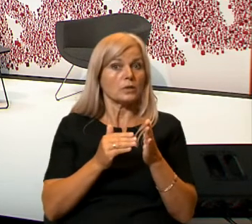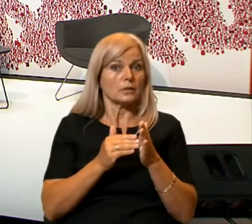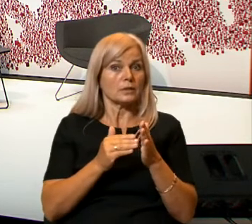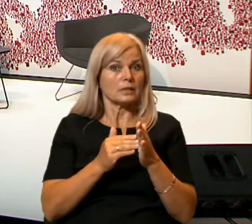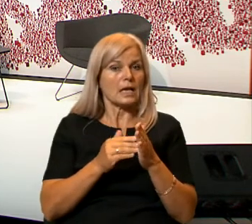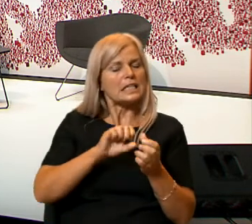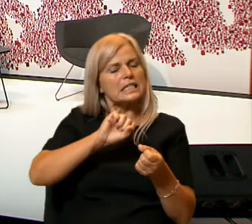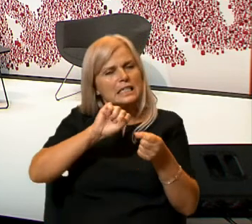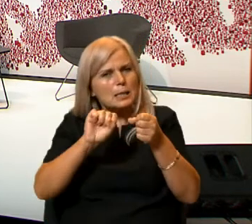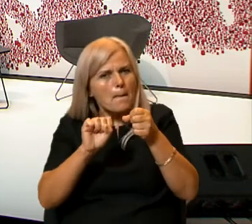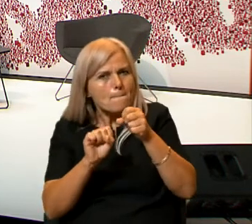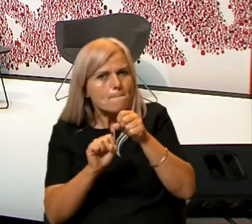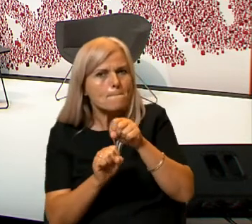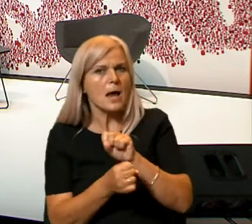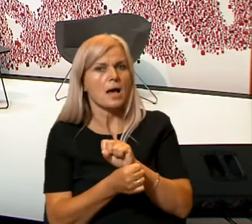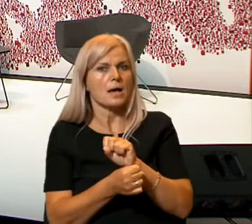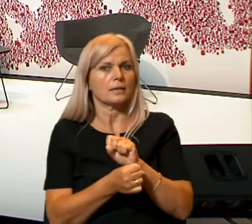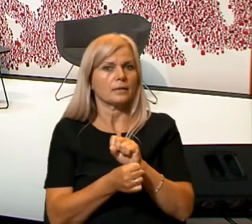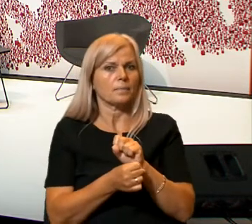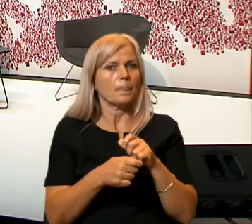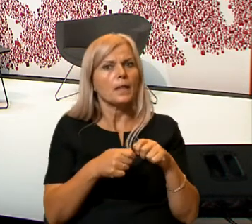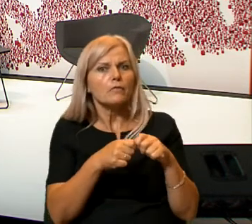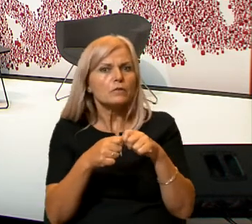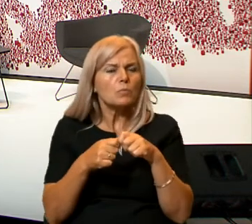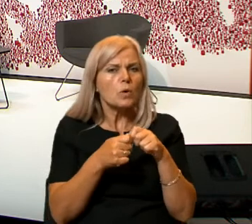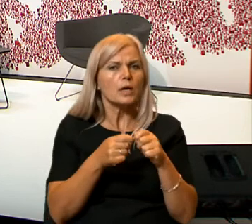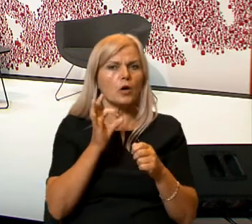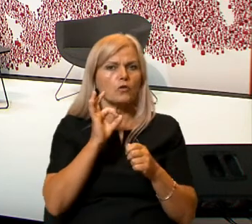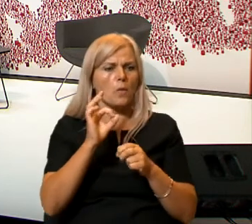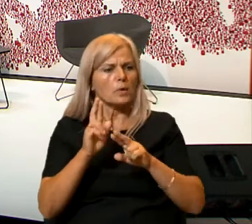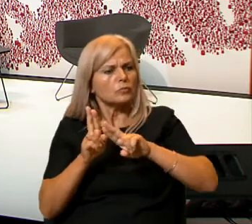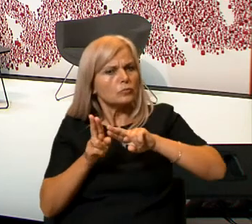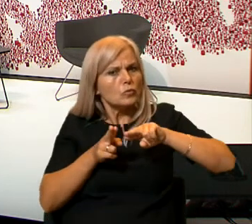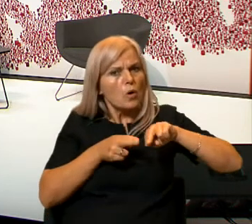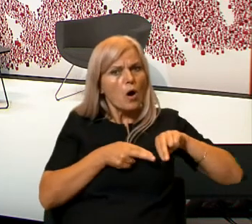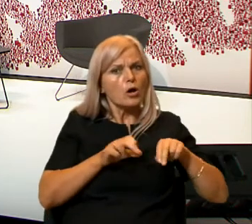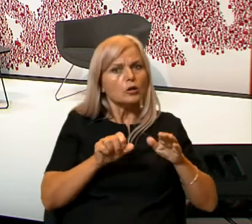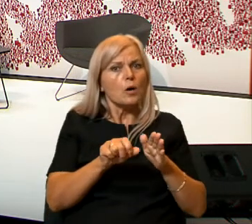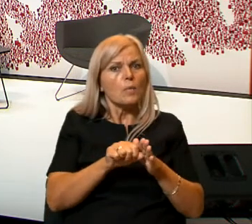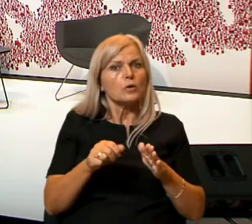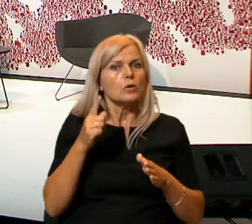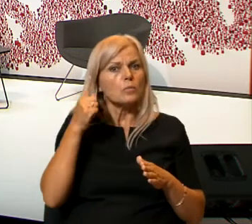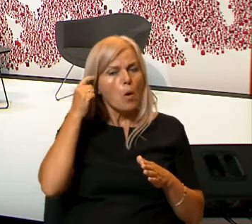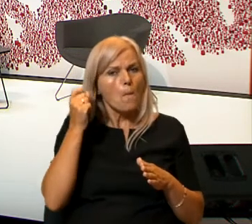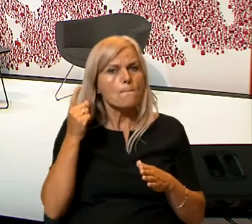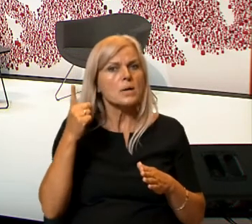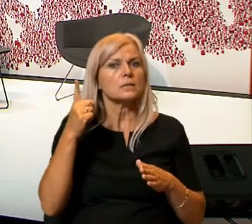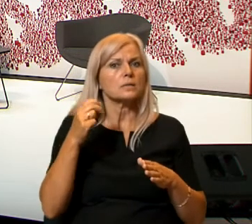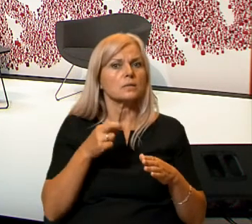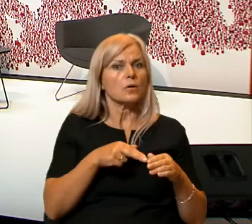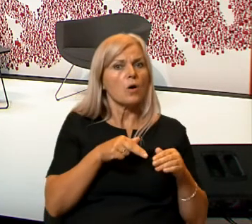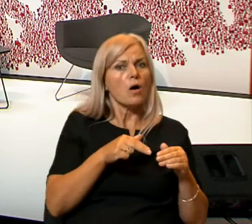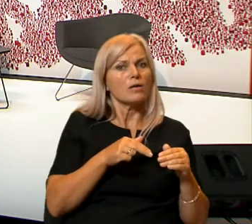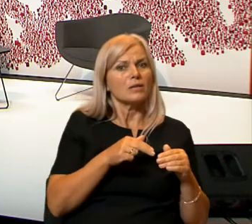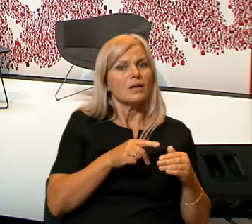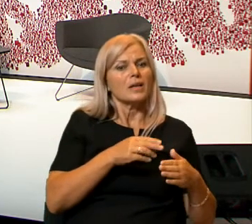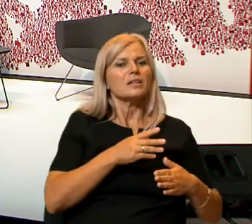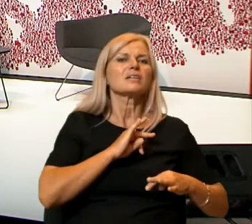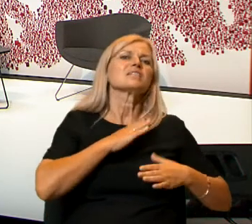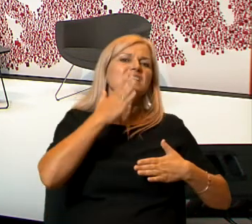redefinicja wspólnego dobra od pomysłu namacalnego do relacyjnego. A